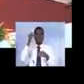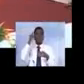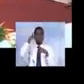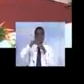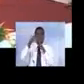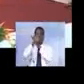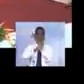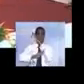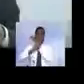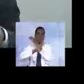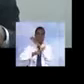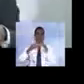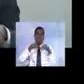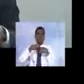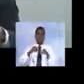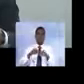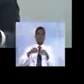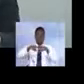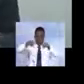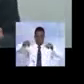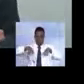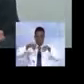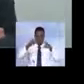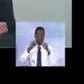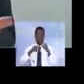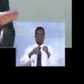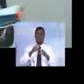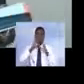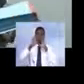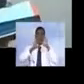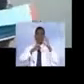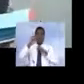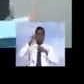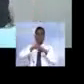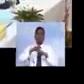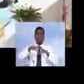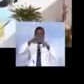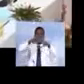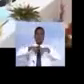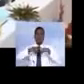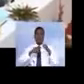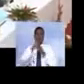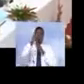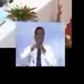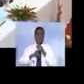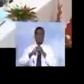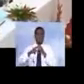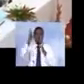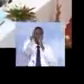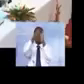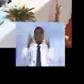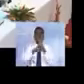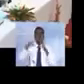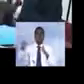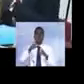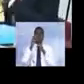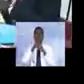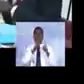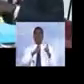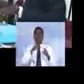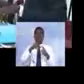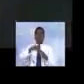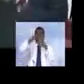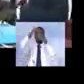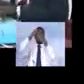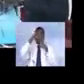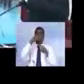le Bassa-Sandra, a examiné plusieurs communications, adopté des projets de décret et pris des mesures